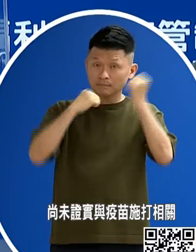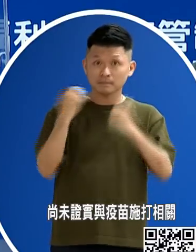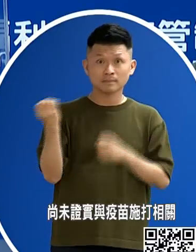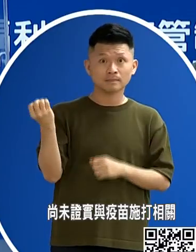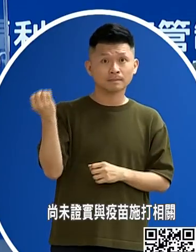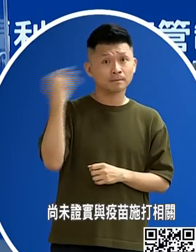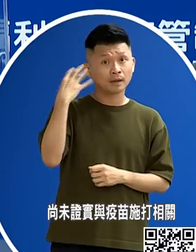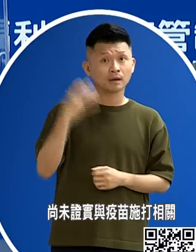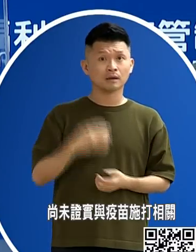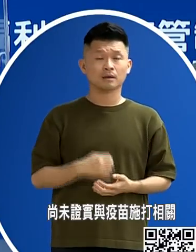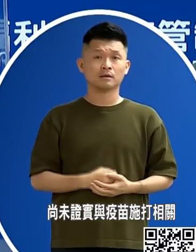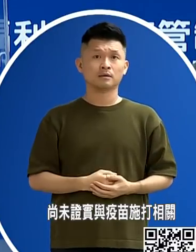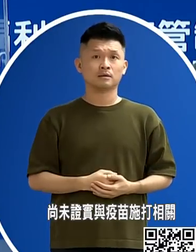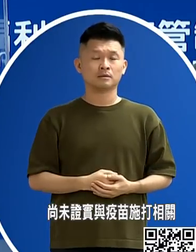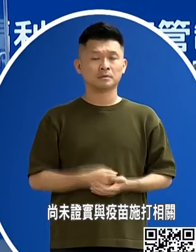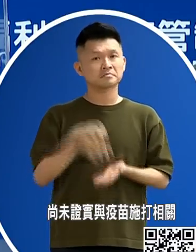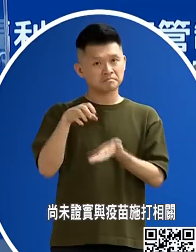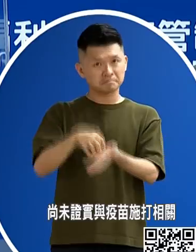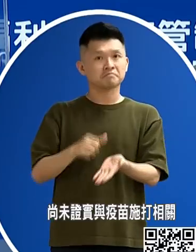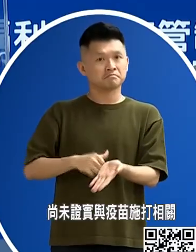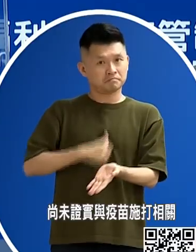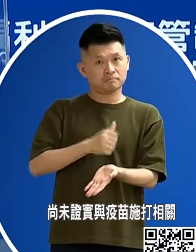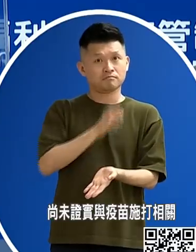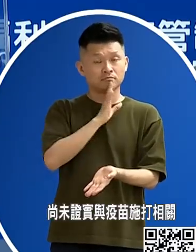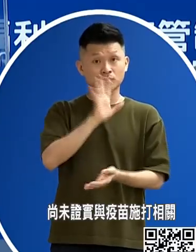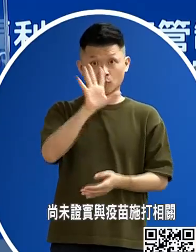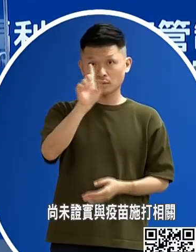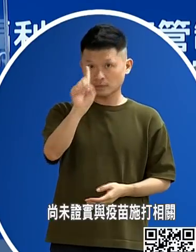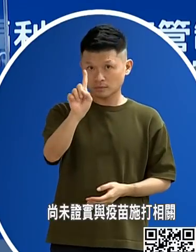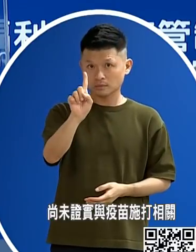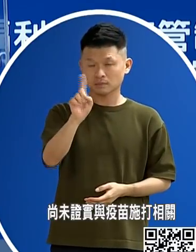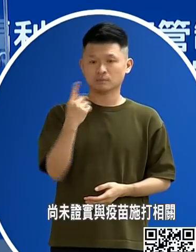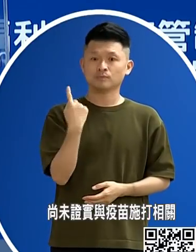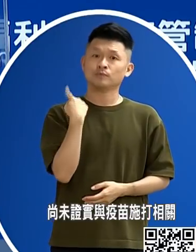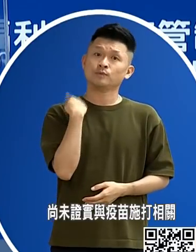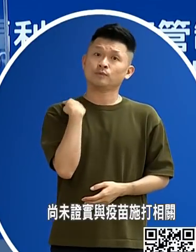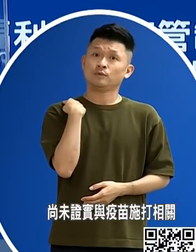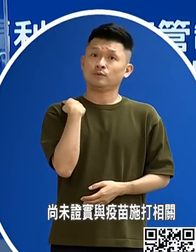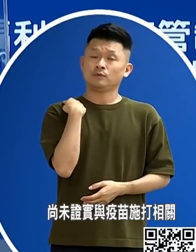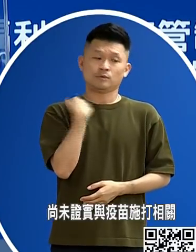出也得到证实那有一位在昨